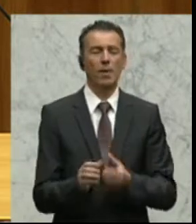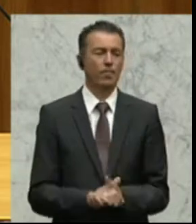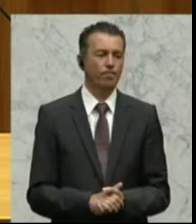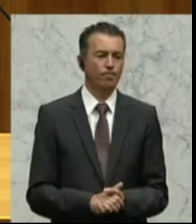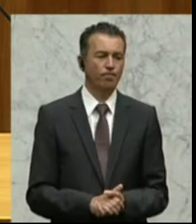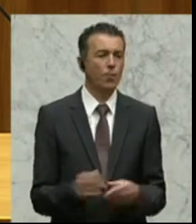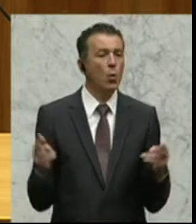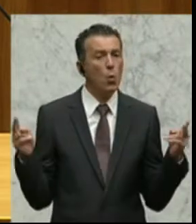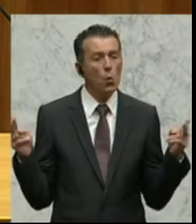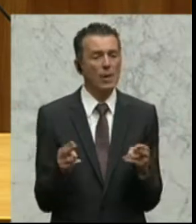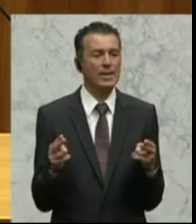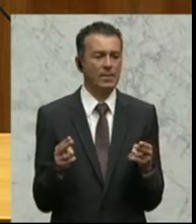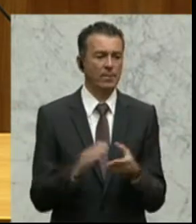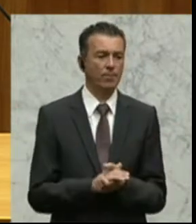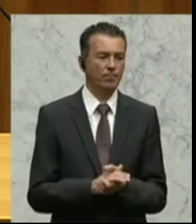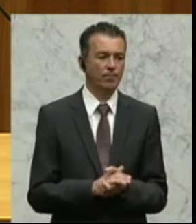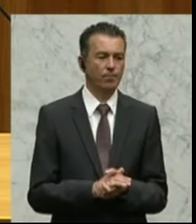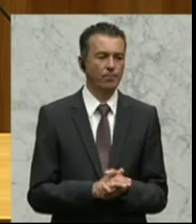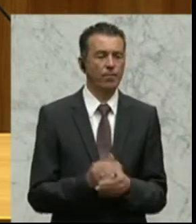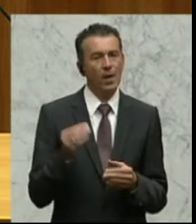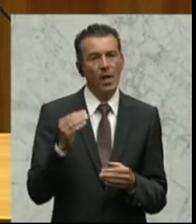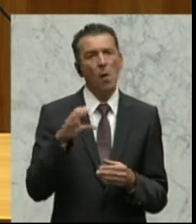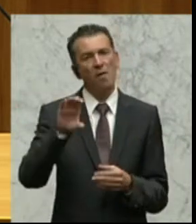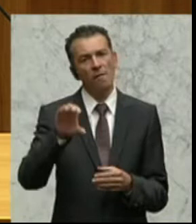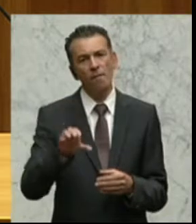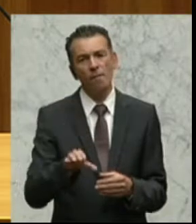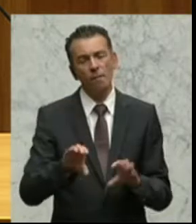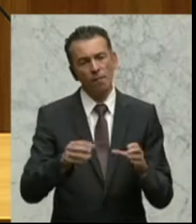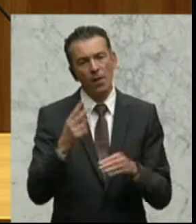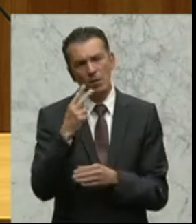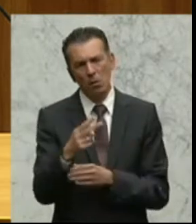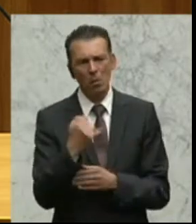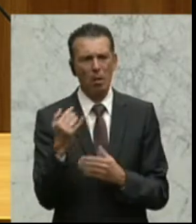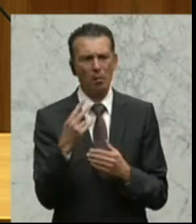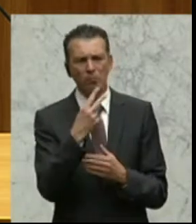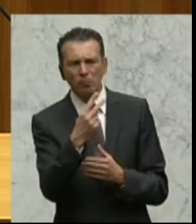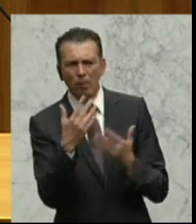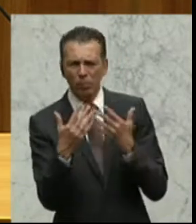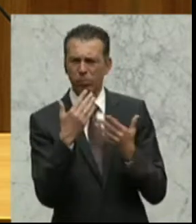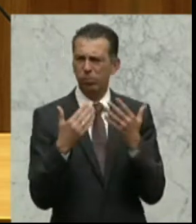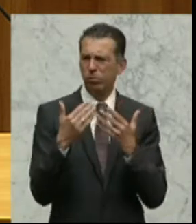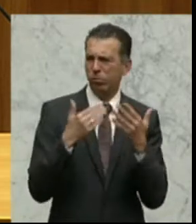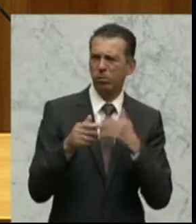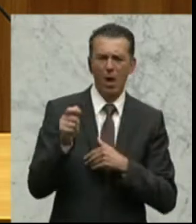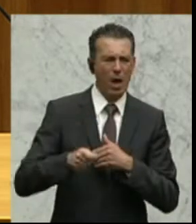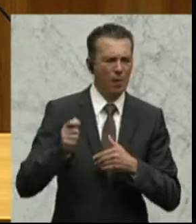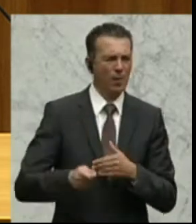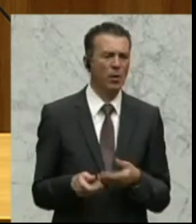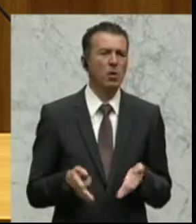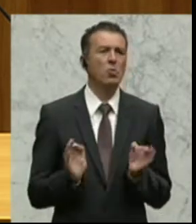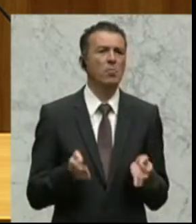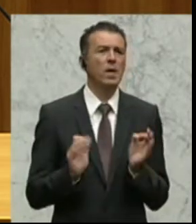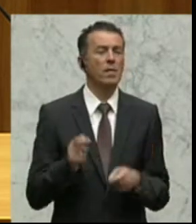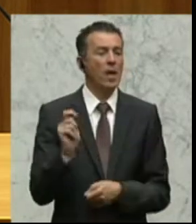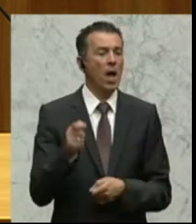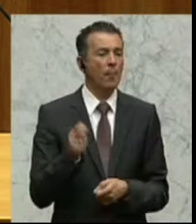ich glaube, dass die Zuseherinnen und Zuseher immer ganz verwirrt sind, wenn sich Abgeordnete und speziell auch Abgeordnete wie der Herr